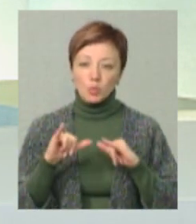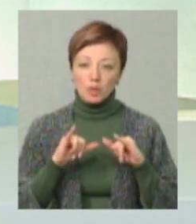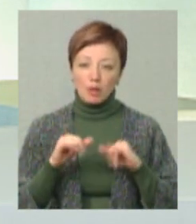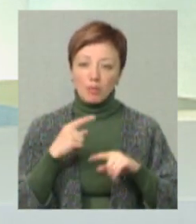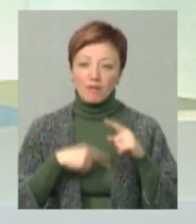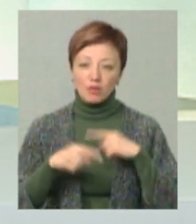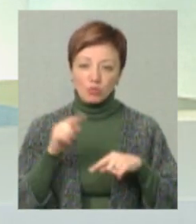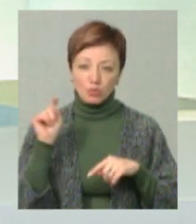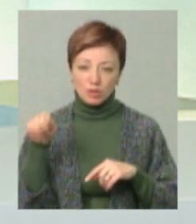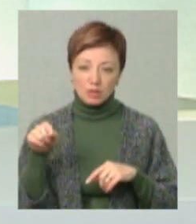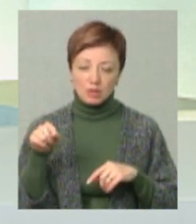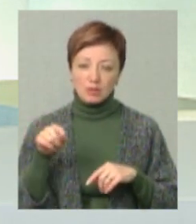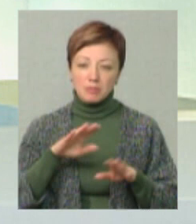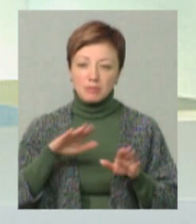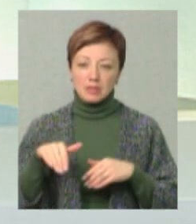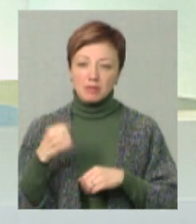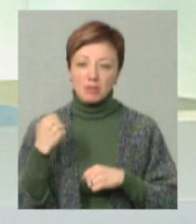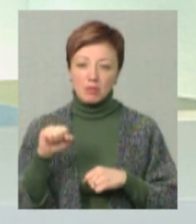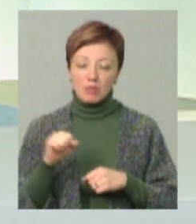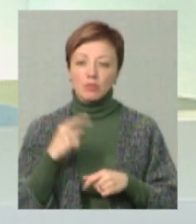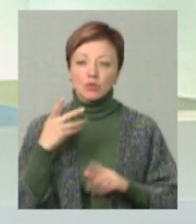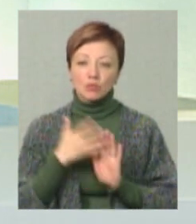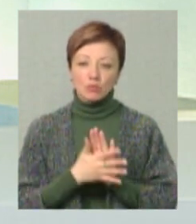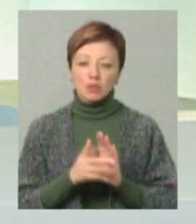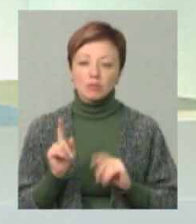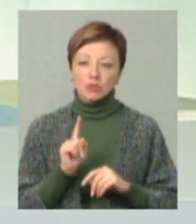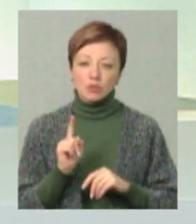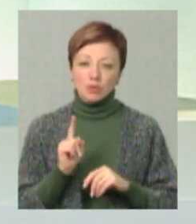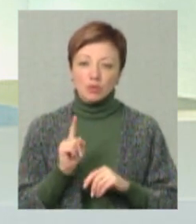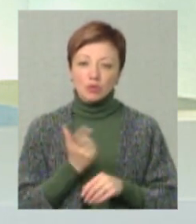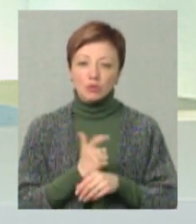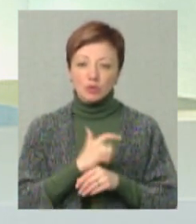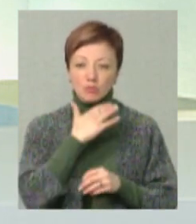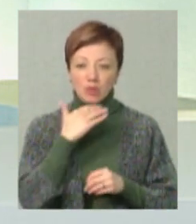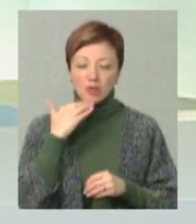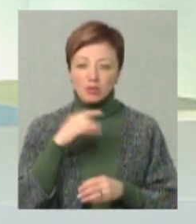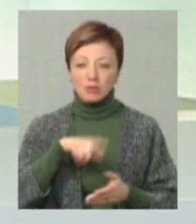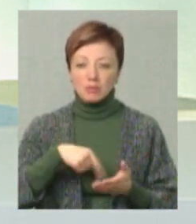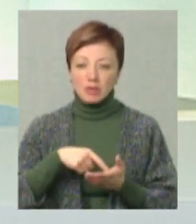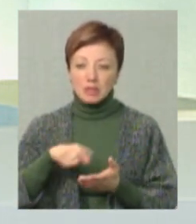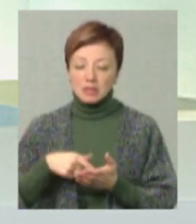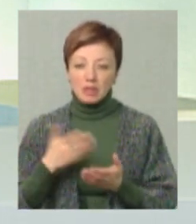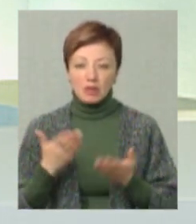куди повернутися після перемоги. Ми розуміємо, що дуже багато